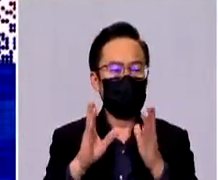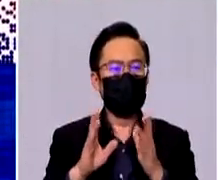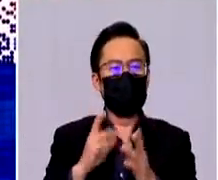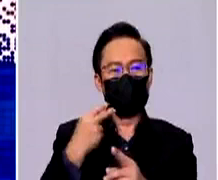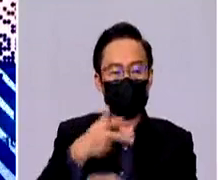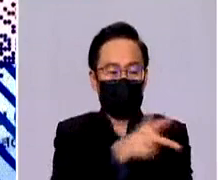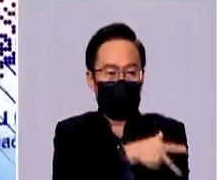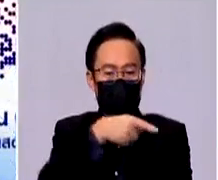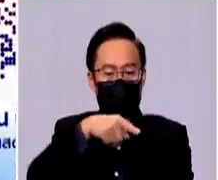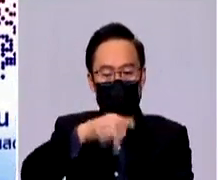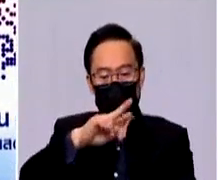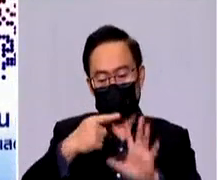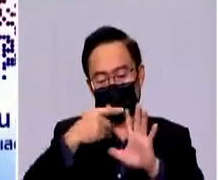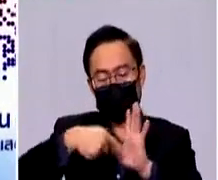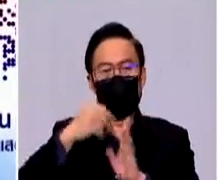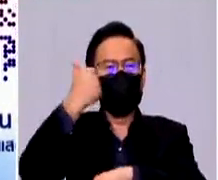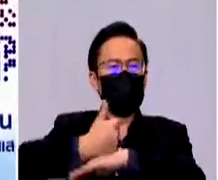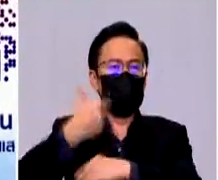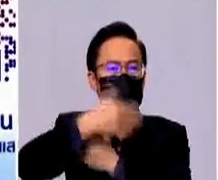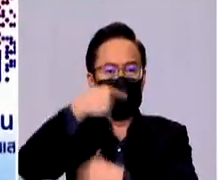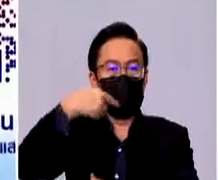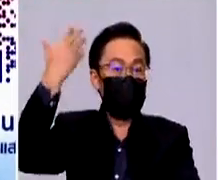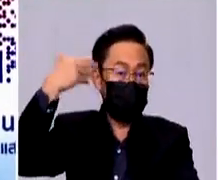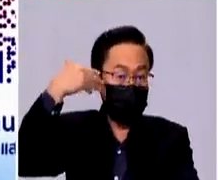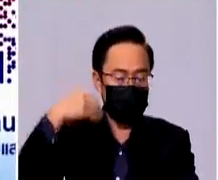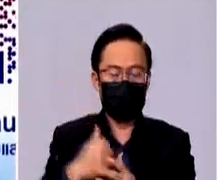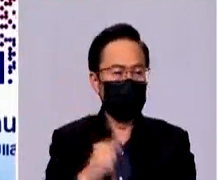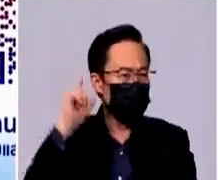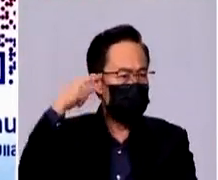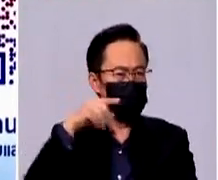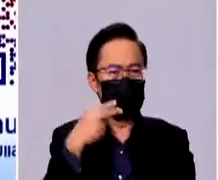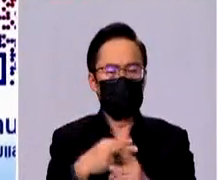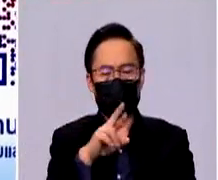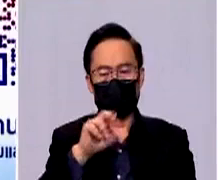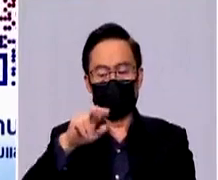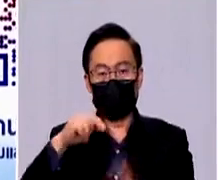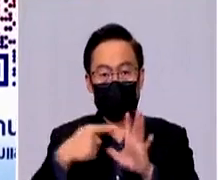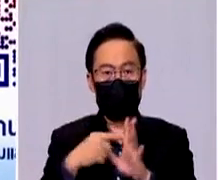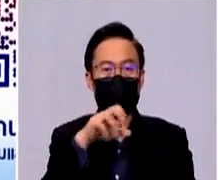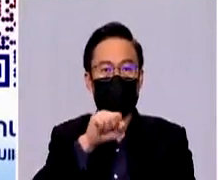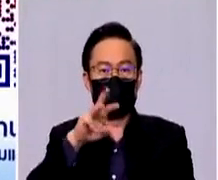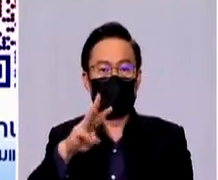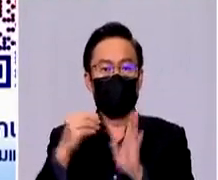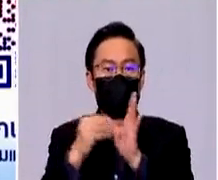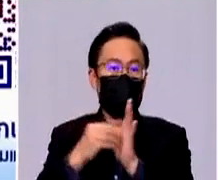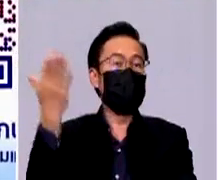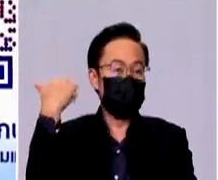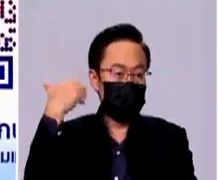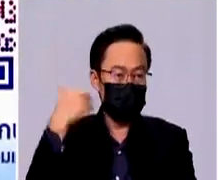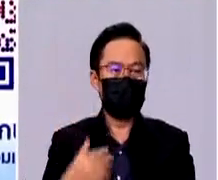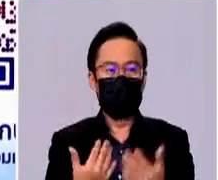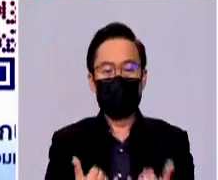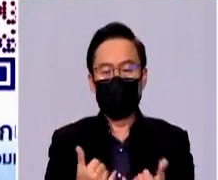าการรถไฟแห่งประเทศไทยนางรสนาโตศิตรกูลอดีตสว.กทม.นายสาวิทย์แก้วหวานที่ปรึกษาสหภาพแรงงานวิส